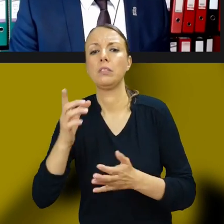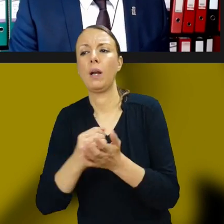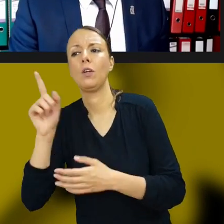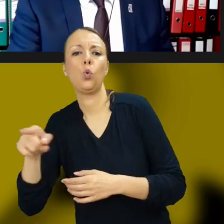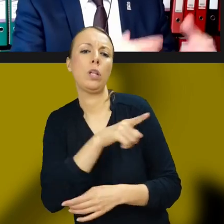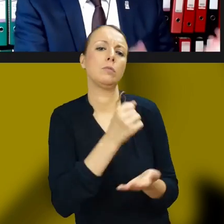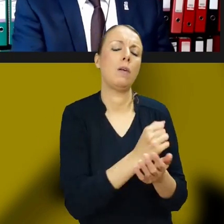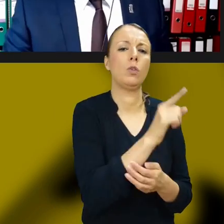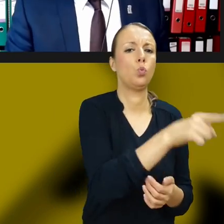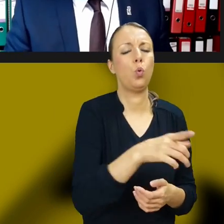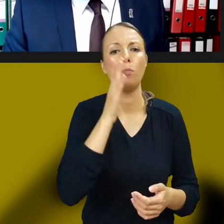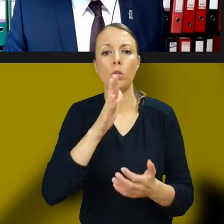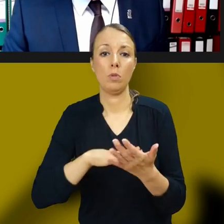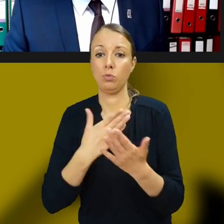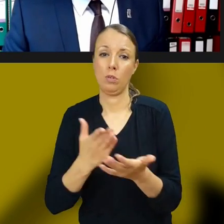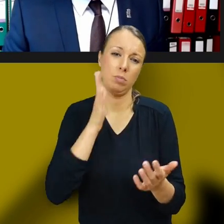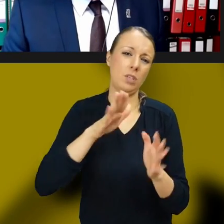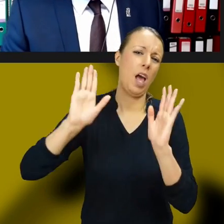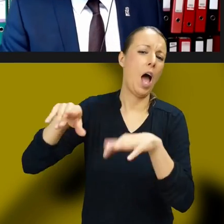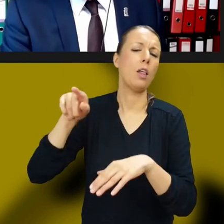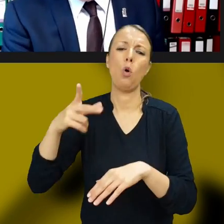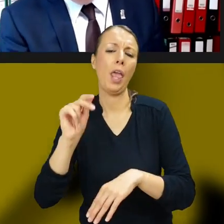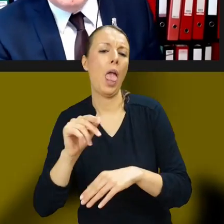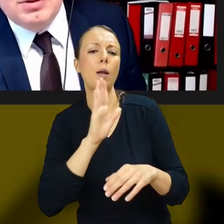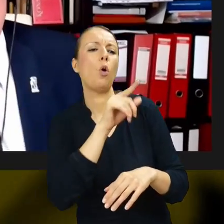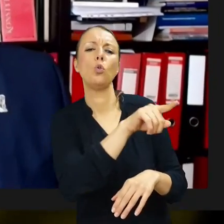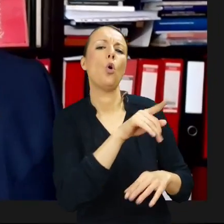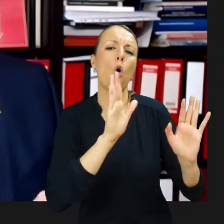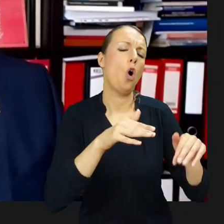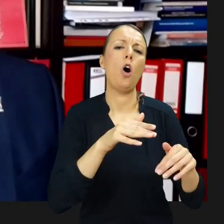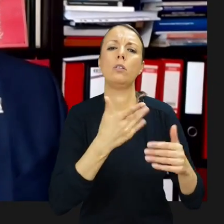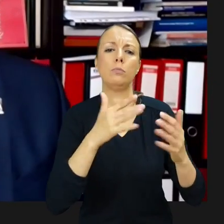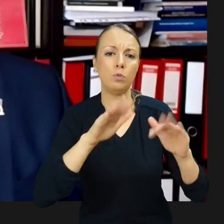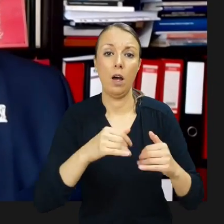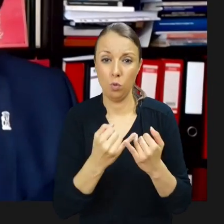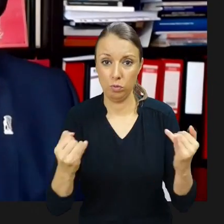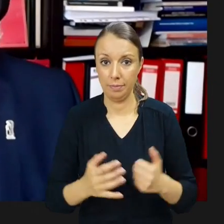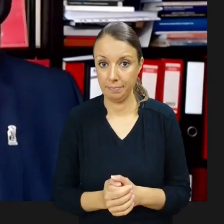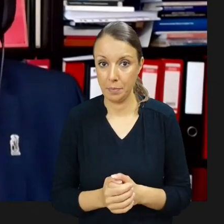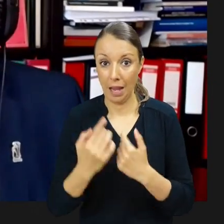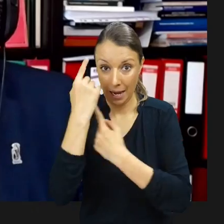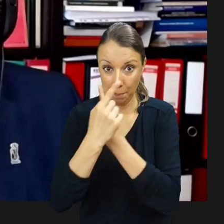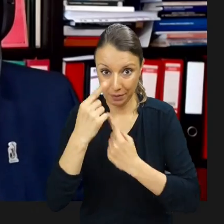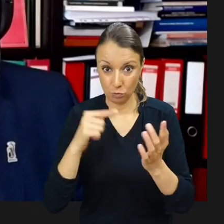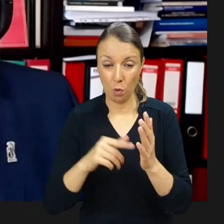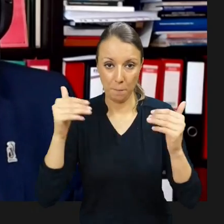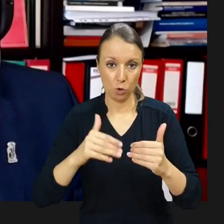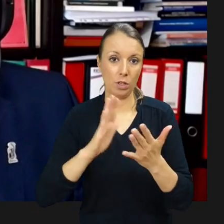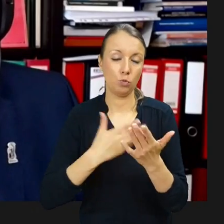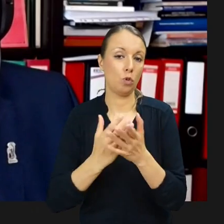odrzucanie pozwu z uwagi na niedopuszczalność drogi sądowej i uważam, że coś, co by mogło fajnie działać na poziomie akademickim,